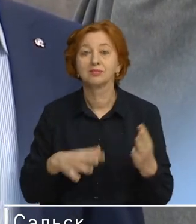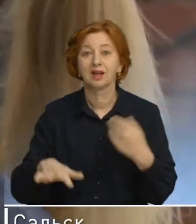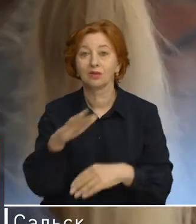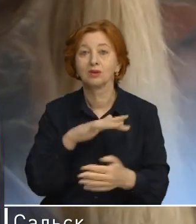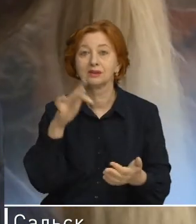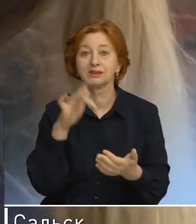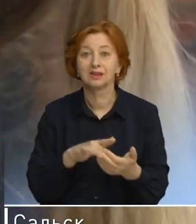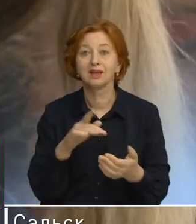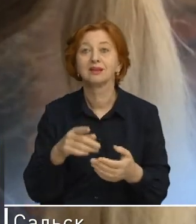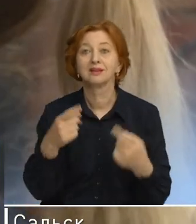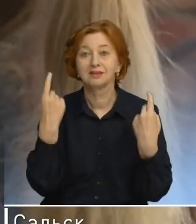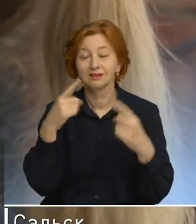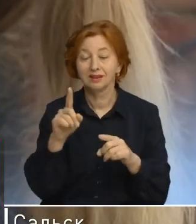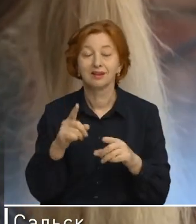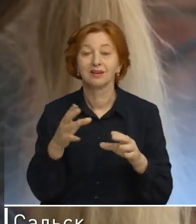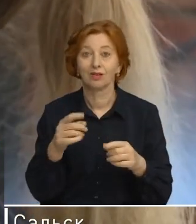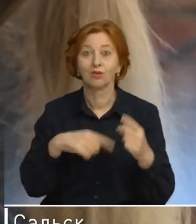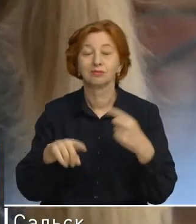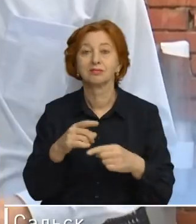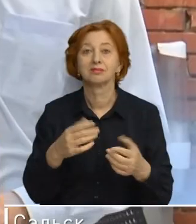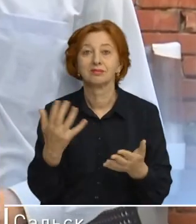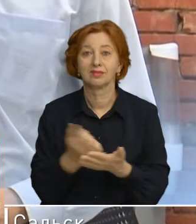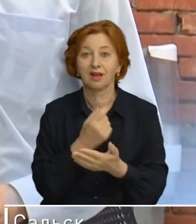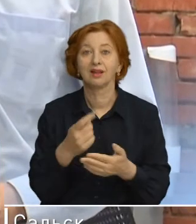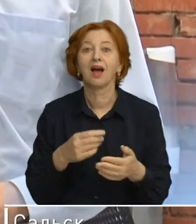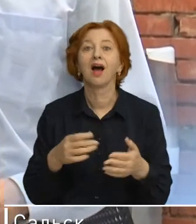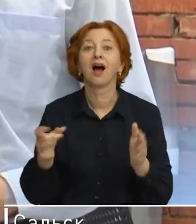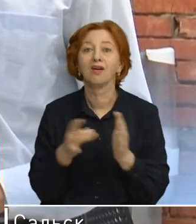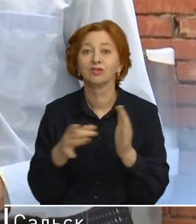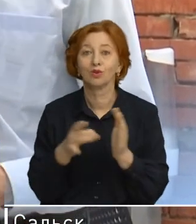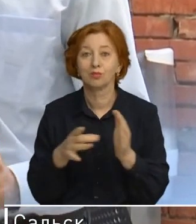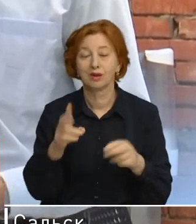центр космических технологий «Арктурус» и НИИ «Спецвуз Автоматика».